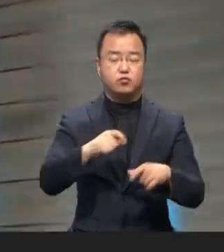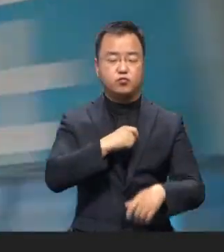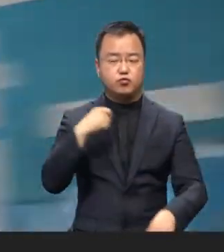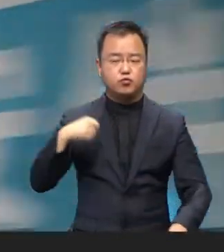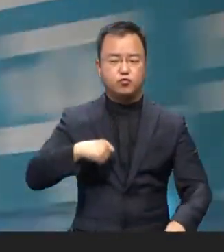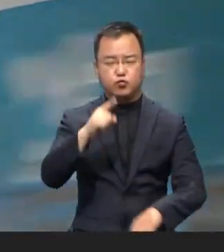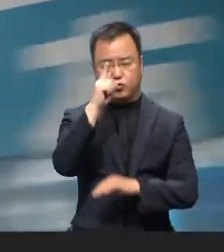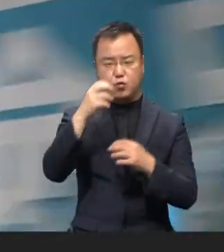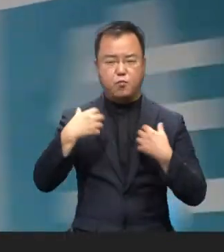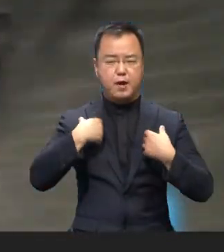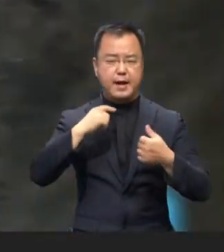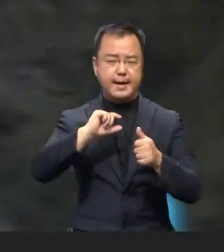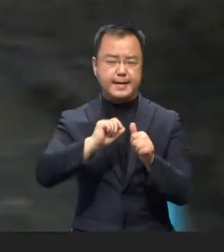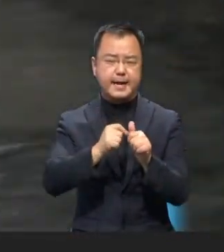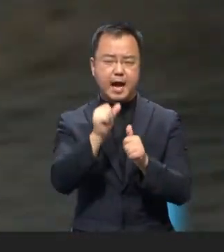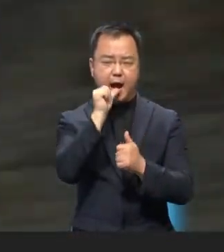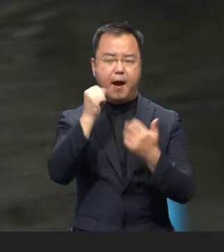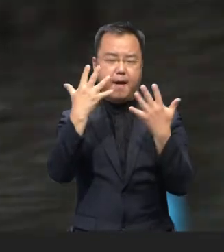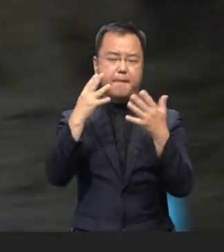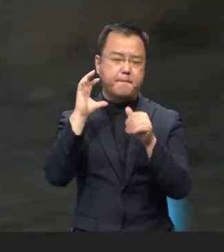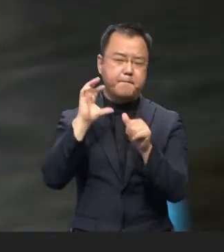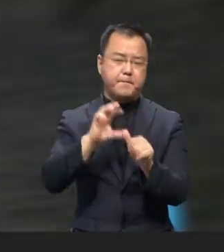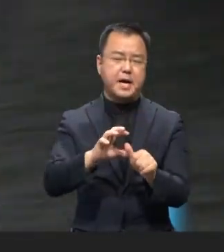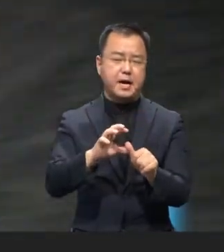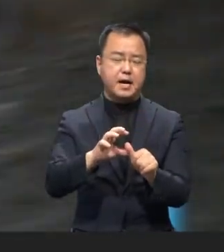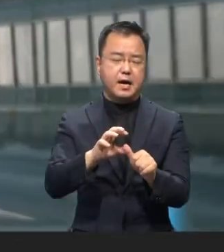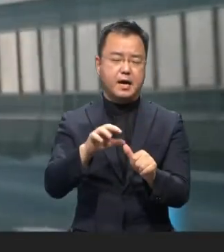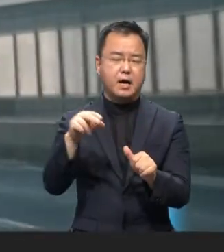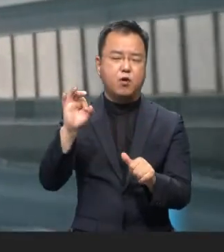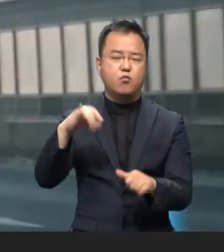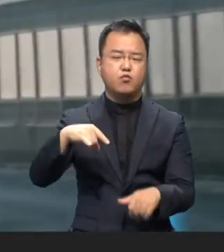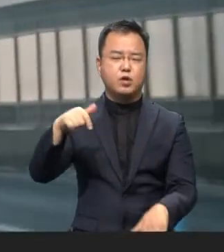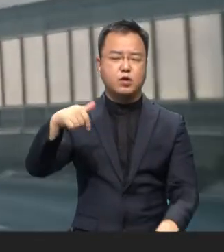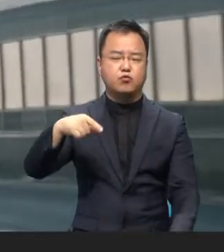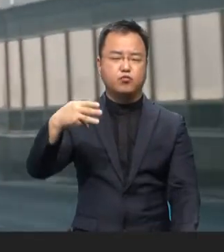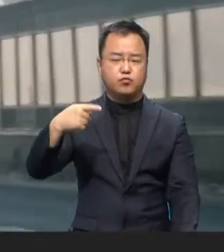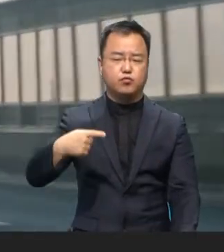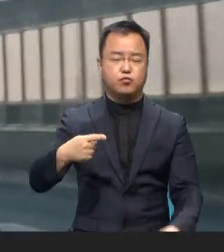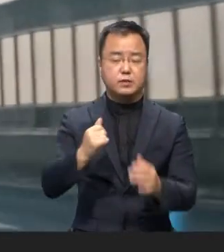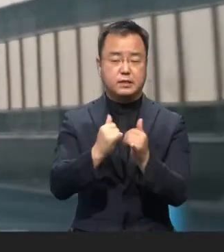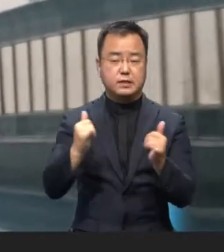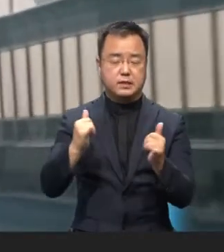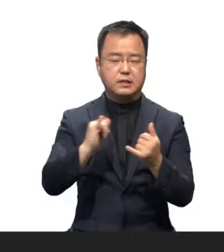운영하며 소수민족인 위구르인의 인권을 탄압한다는 의혹을 받아온 곳입니다.